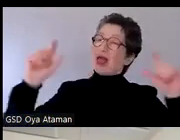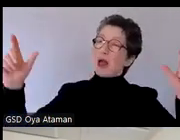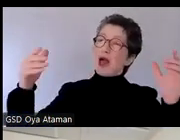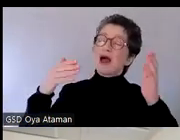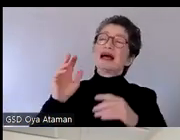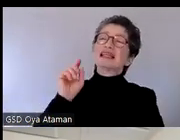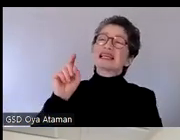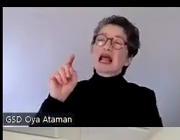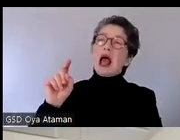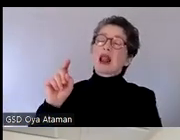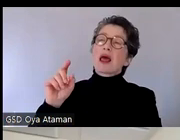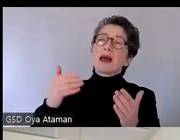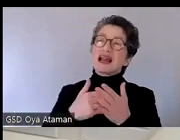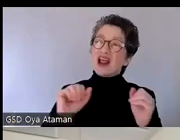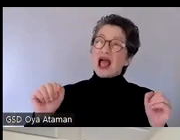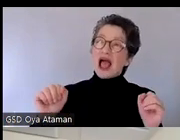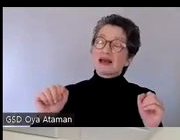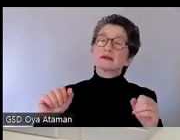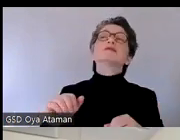viel Vernetzungen mit anderen